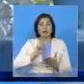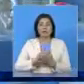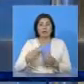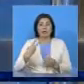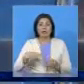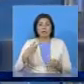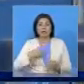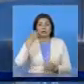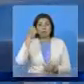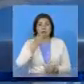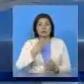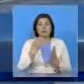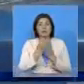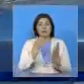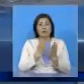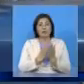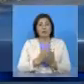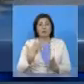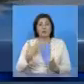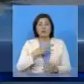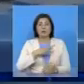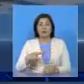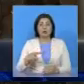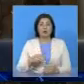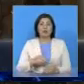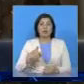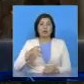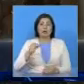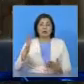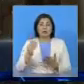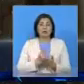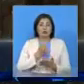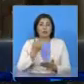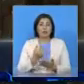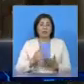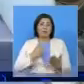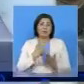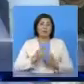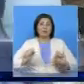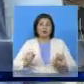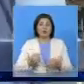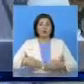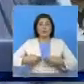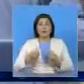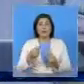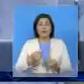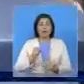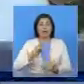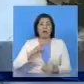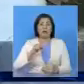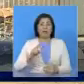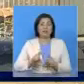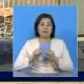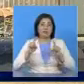ерлі зайыпты жол картасы бағдарламасымен 5 миллион теңге көлемінде грант ұтып алған. Мемлекеттің қолдауымен берілген ақшаға ангар типті нысан